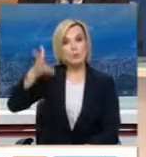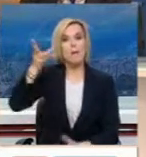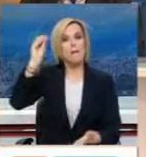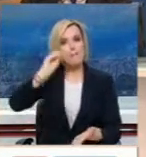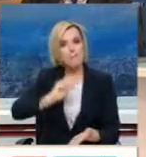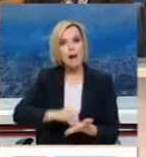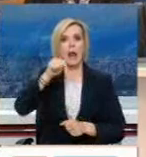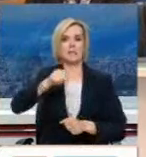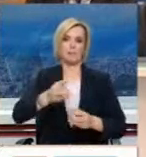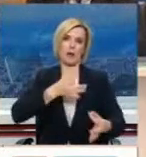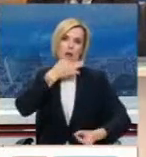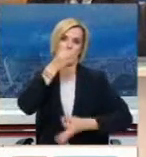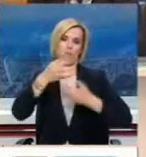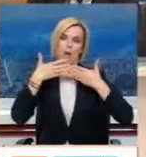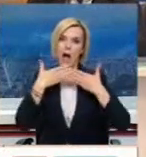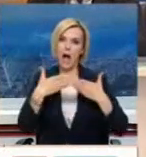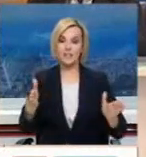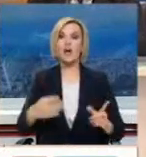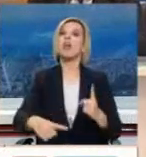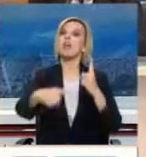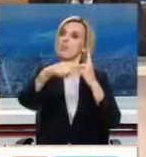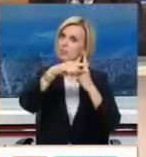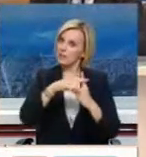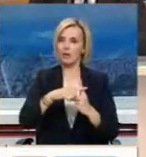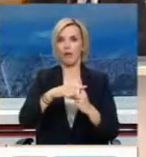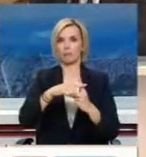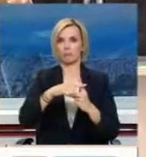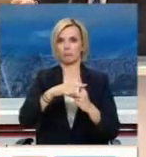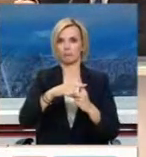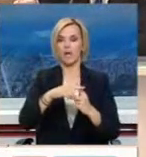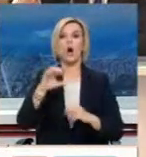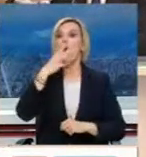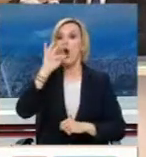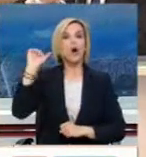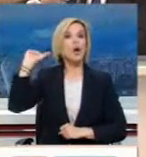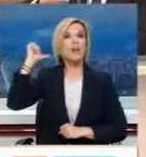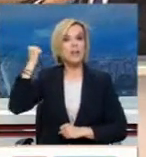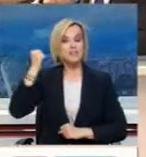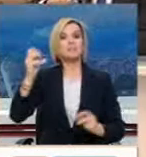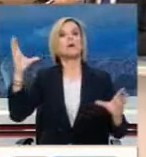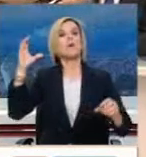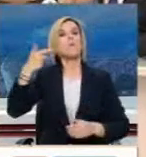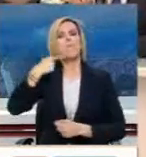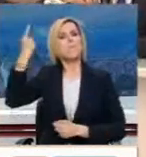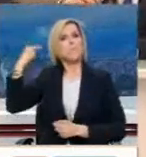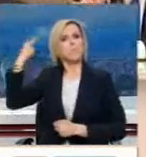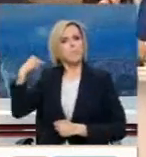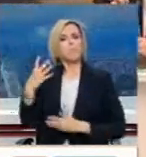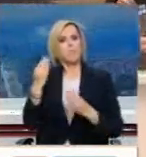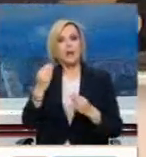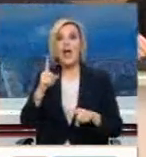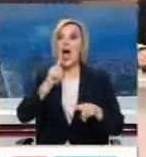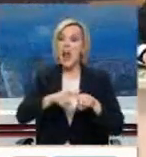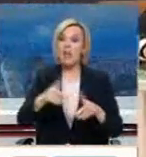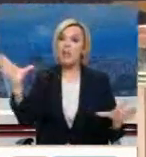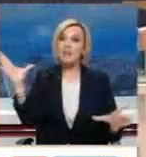σας, καθώς τα νέα θετικά δεδομένα που προέκυψαν από την επιτυχία της κυβέρνησης να ενταχθεί η χώρα